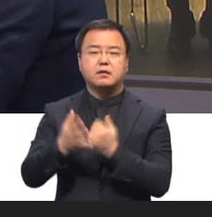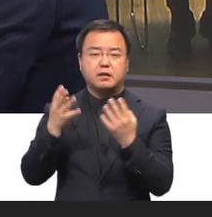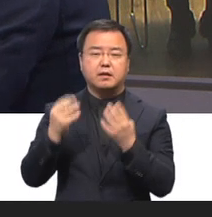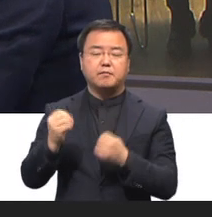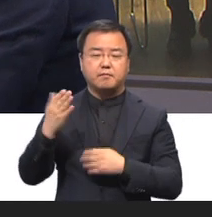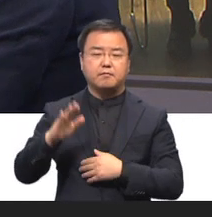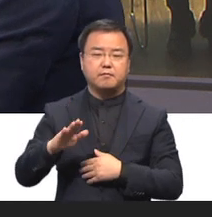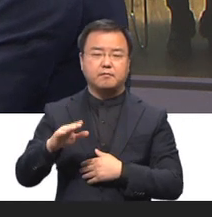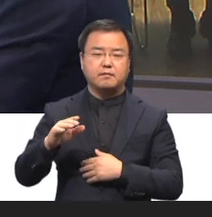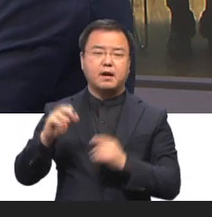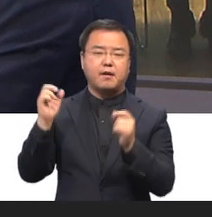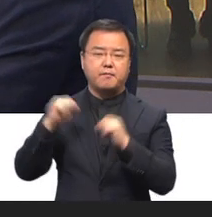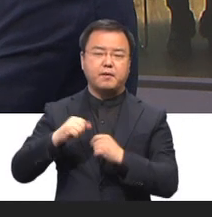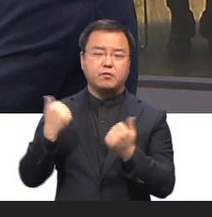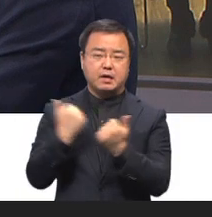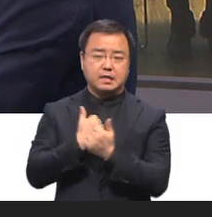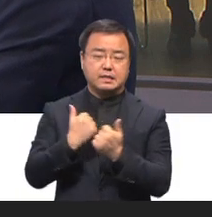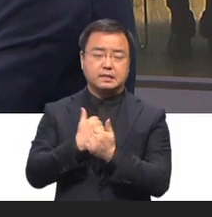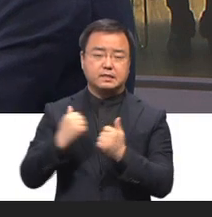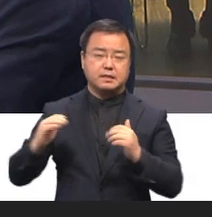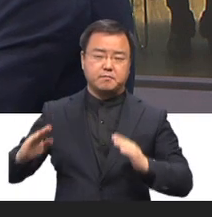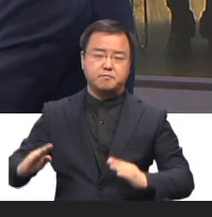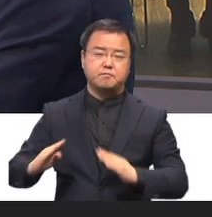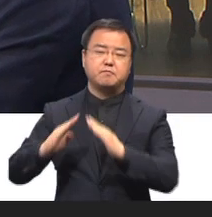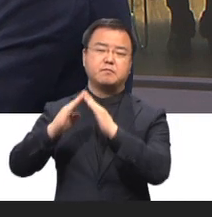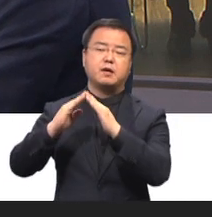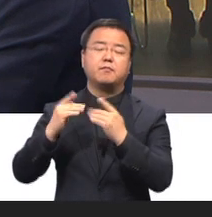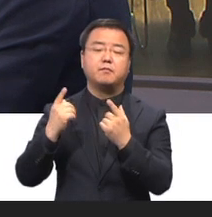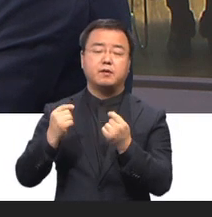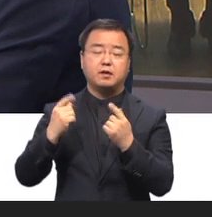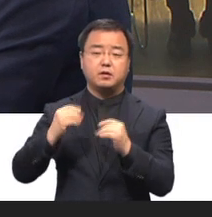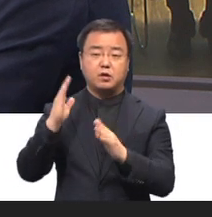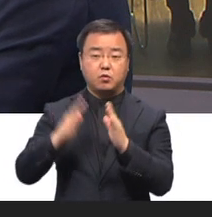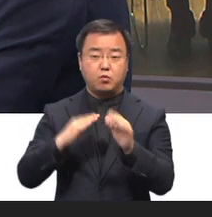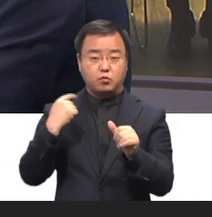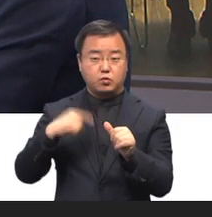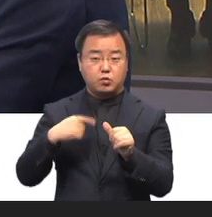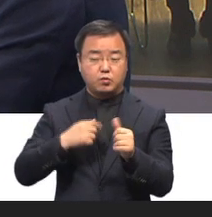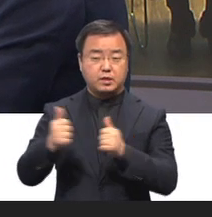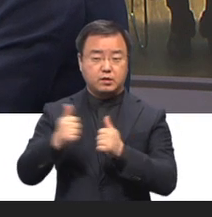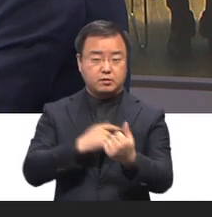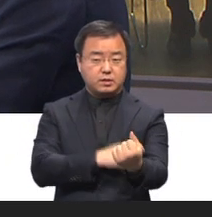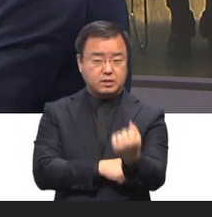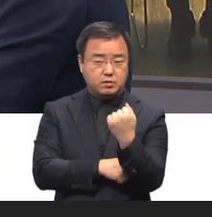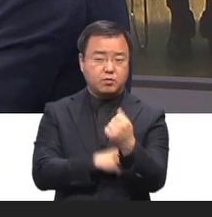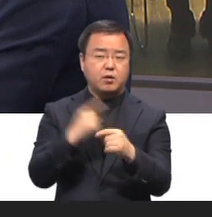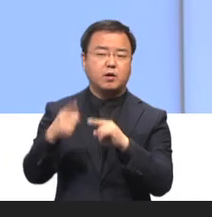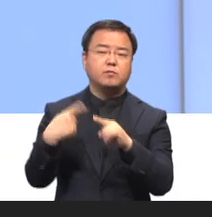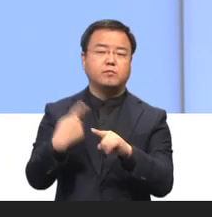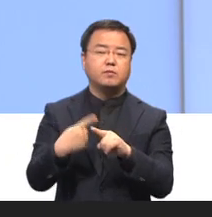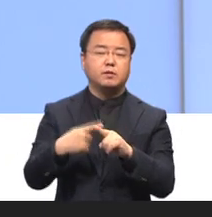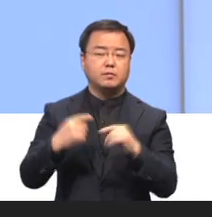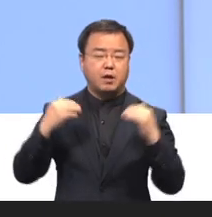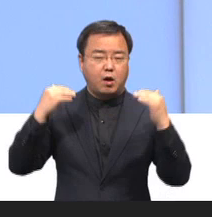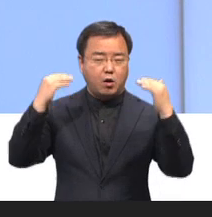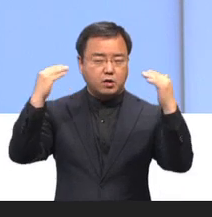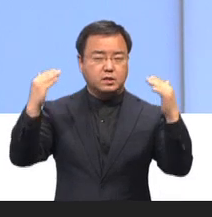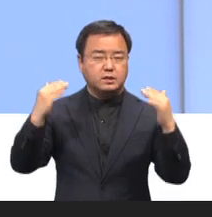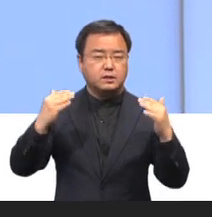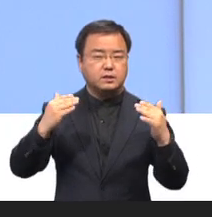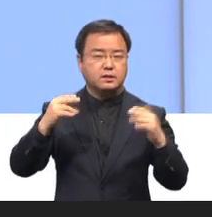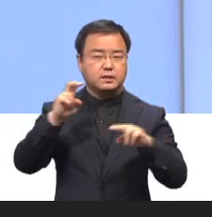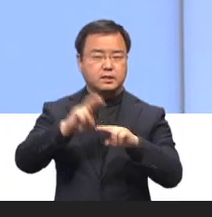피라미드 같이 교육 문제의 본질에는 사실은 공교육의 경쟁력 못지않게 어른들이